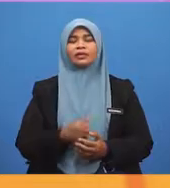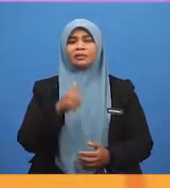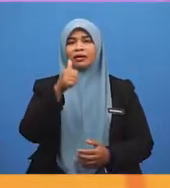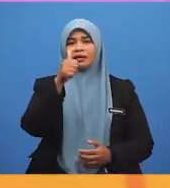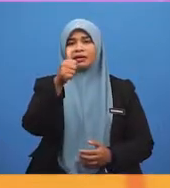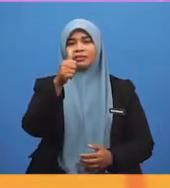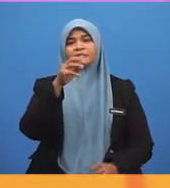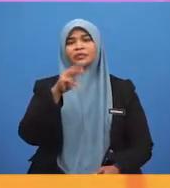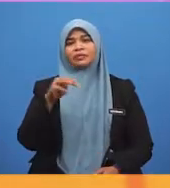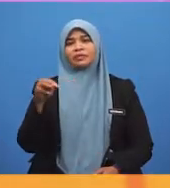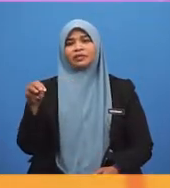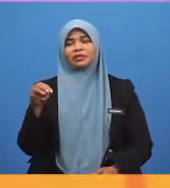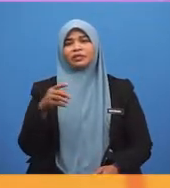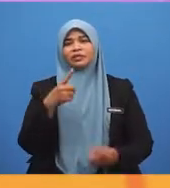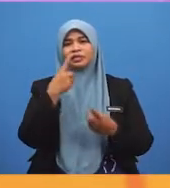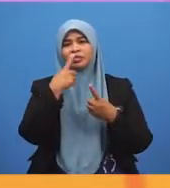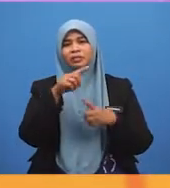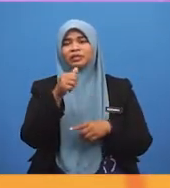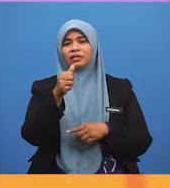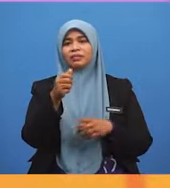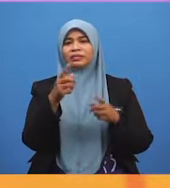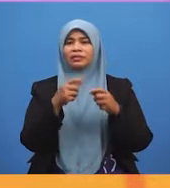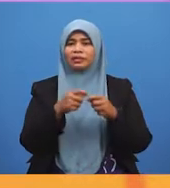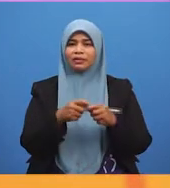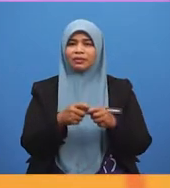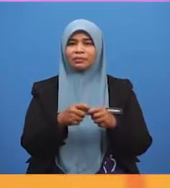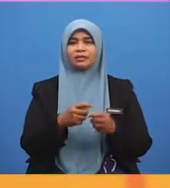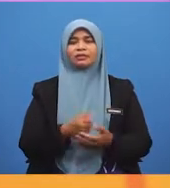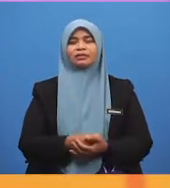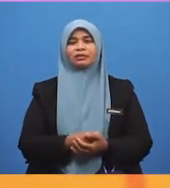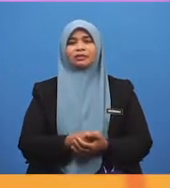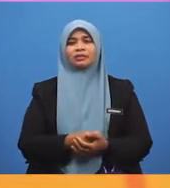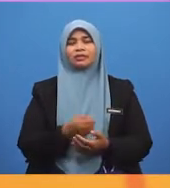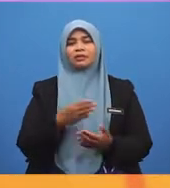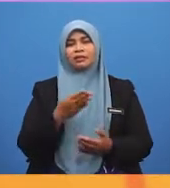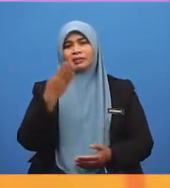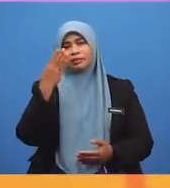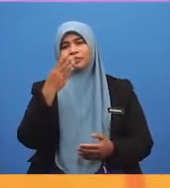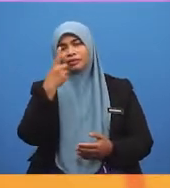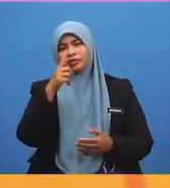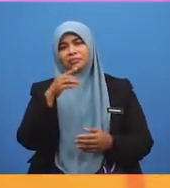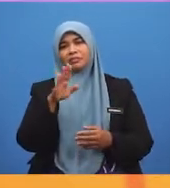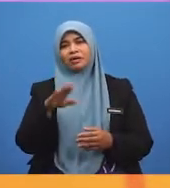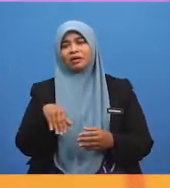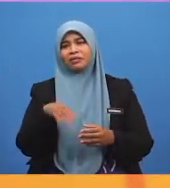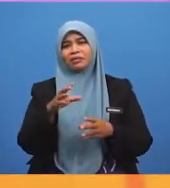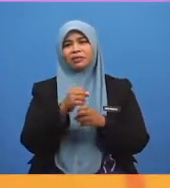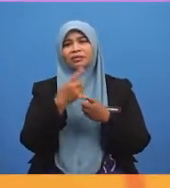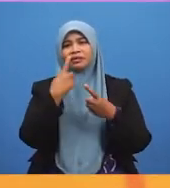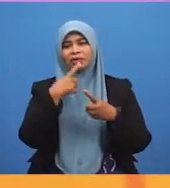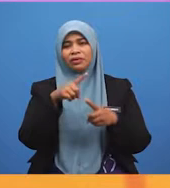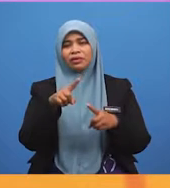Bagus murid-murid, jawapan kamu tepat sekali. Bagi yang tidak dapat menjawab soalan